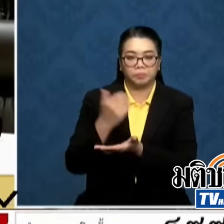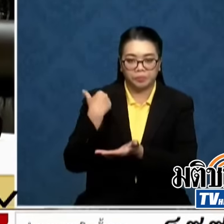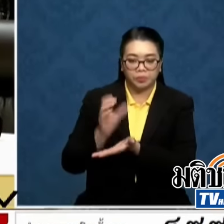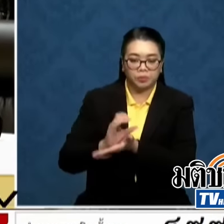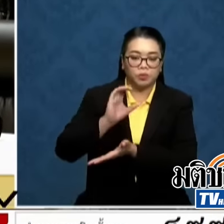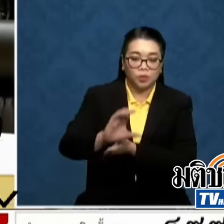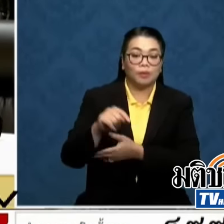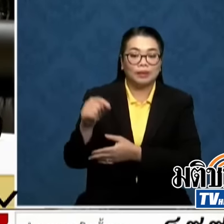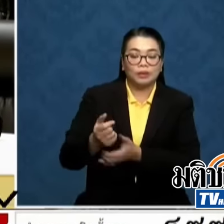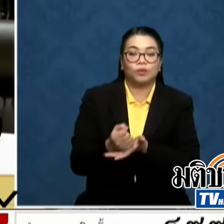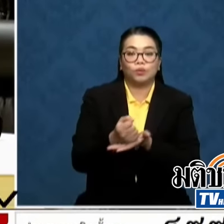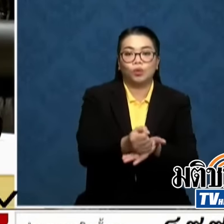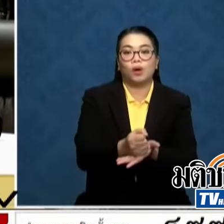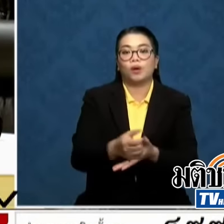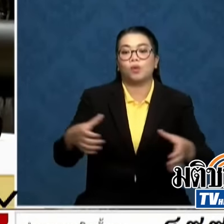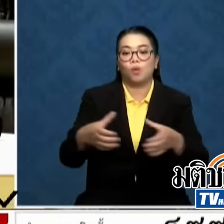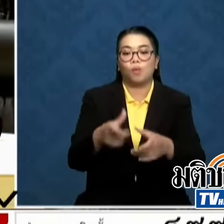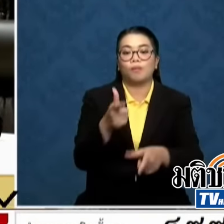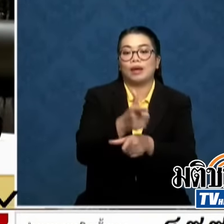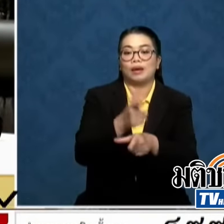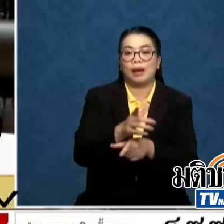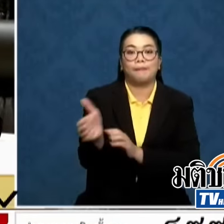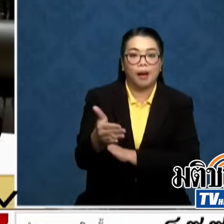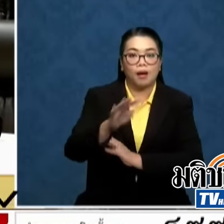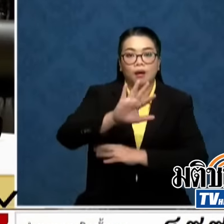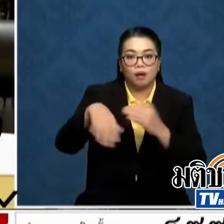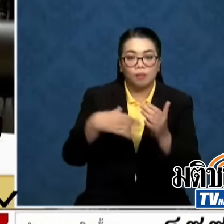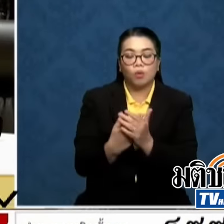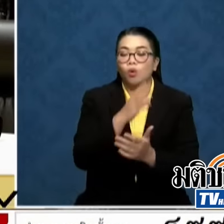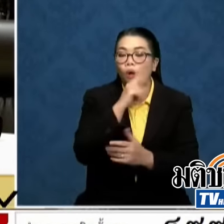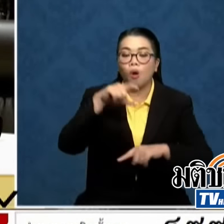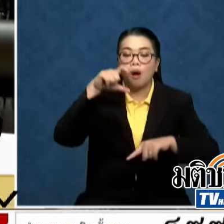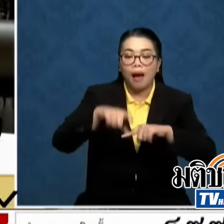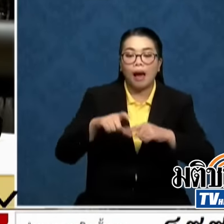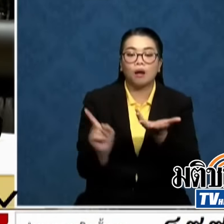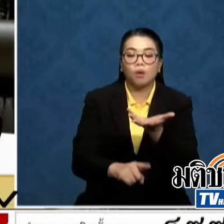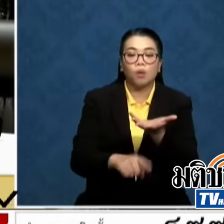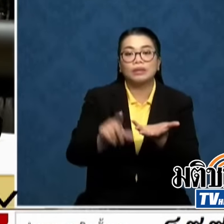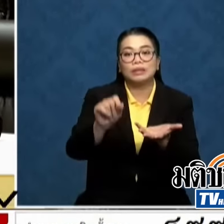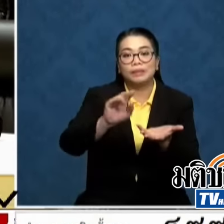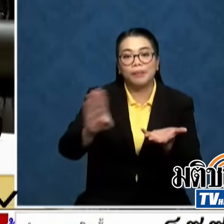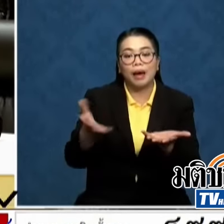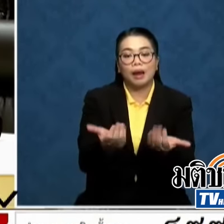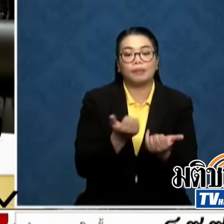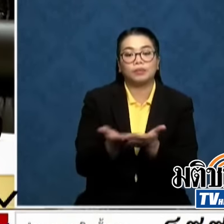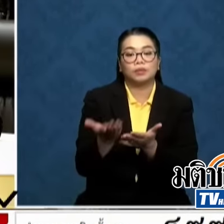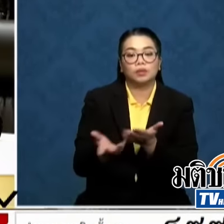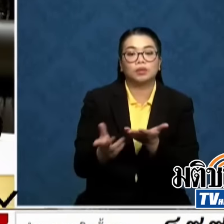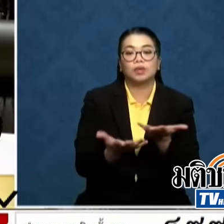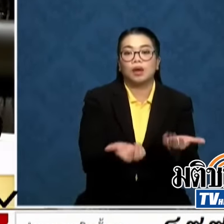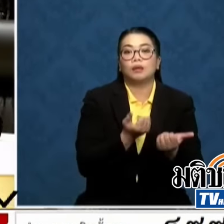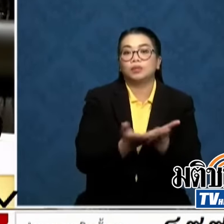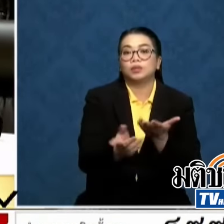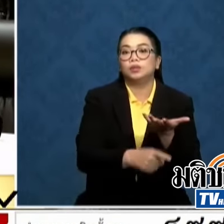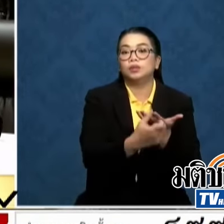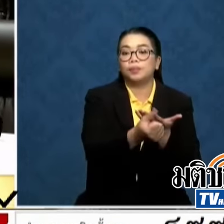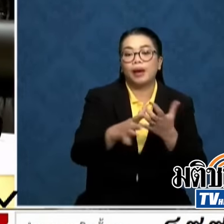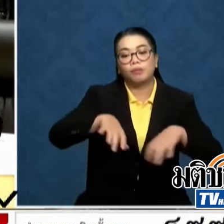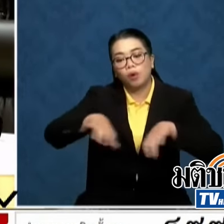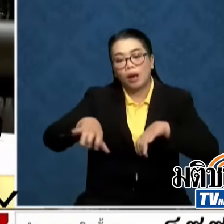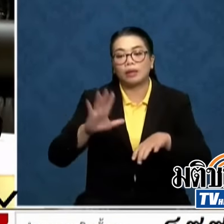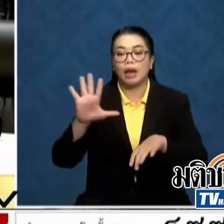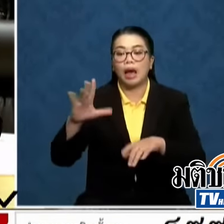ไอ้งบประมาณเนี่ย50ล้านเนี่ยถ้าท่านลองหารดูกิโลกรัมละ20บาทเพราะท่านรับซื้อ15มีค่าบริหารจัดการอะไร